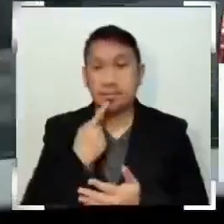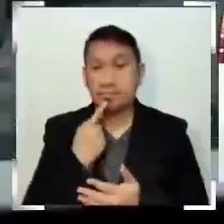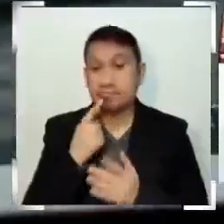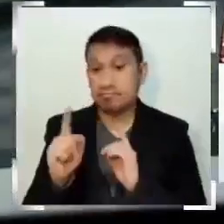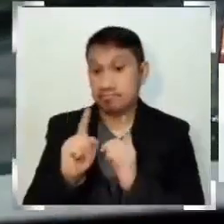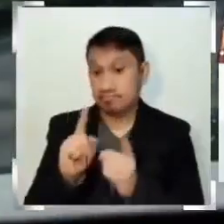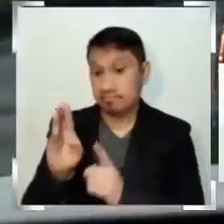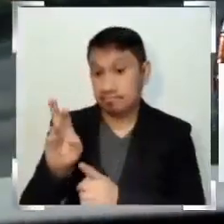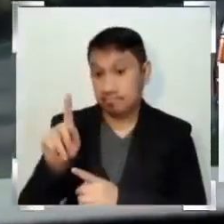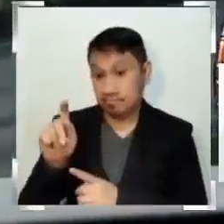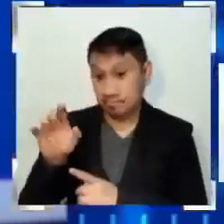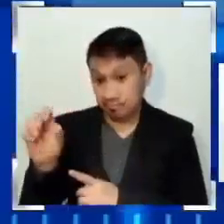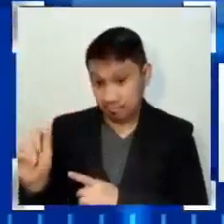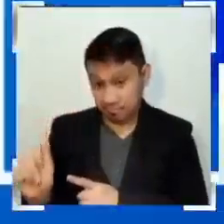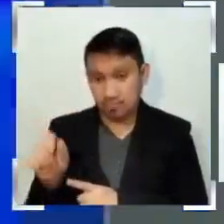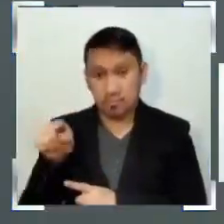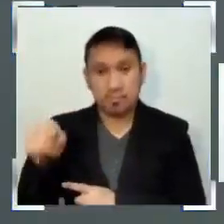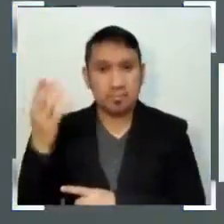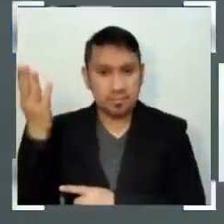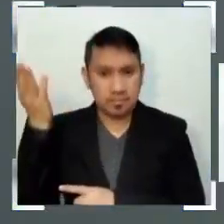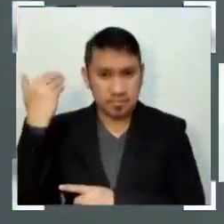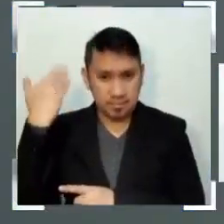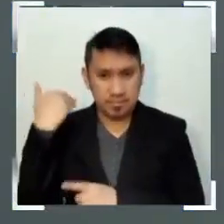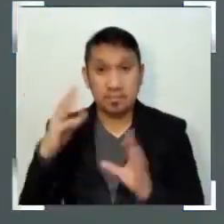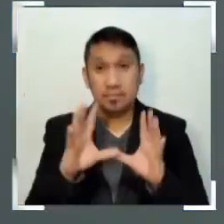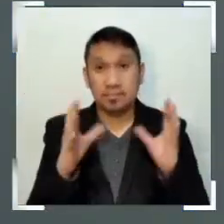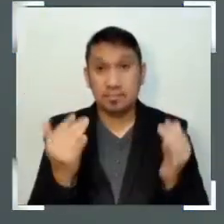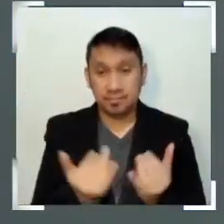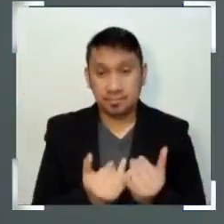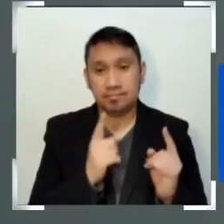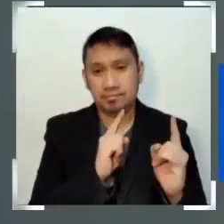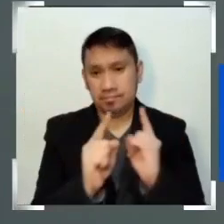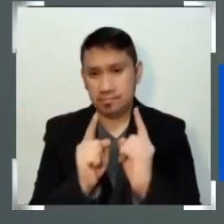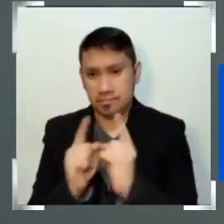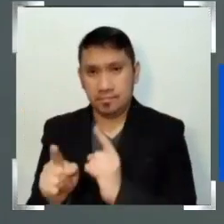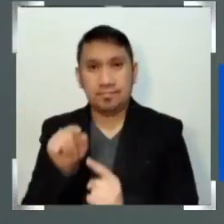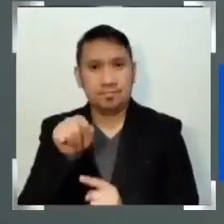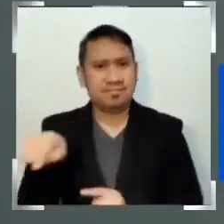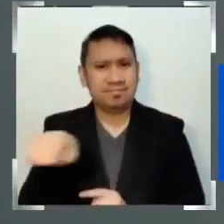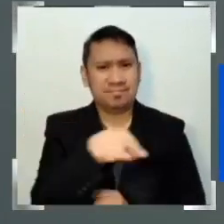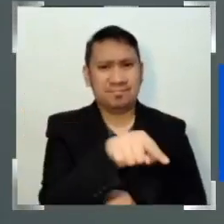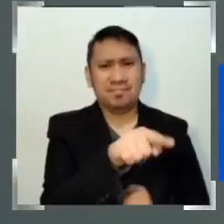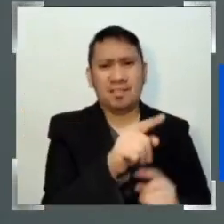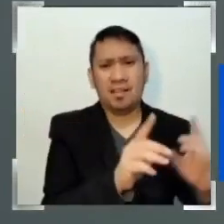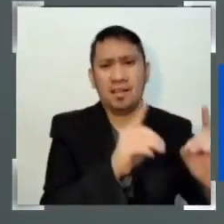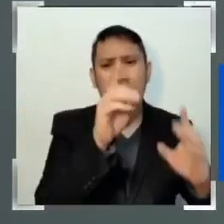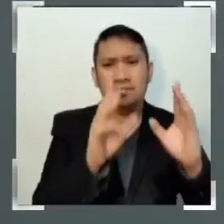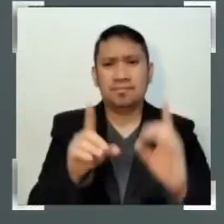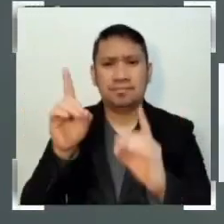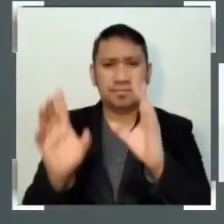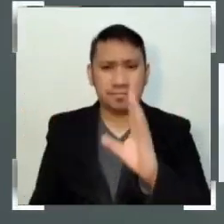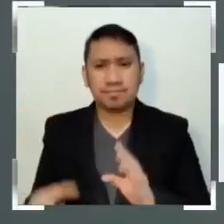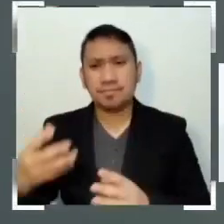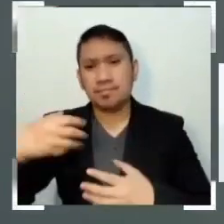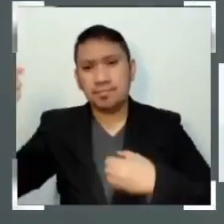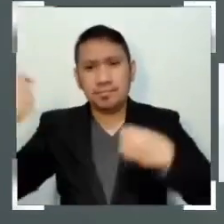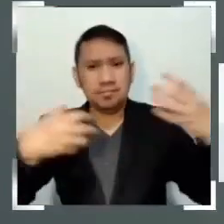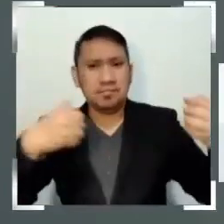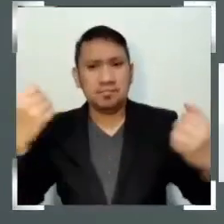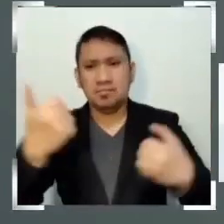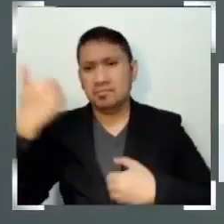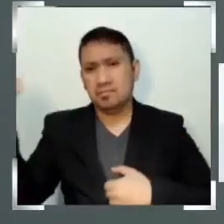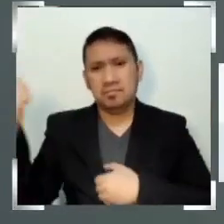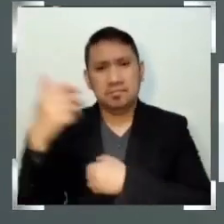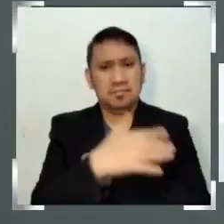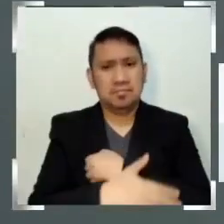truck operators nung isang linggo. Karamihan doon sa mga drivers nila ay pinapirate ng other countries. No? Yun daw mga